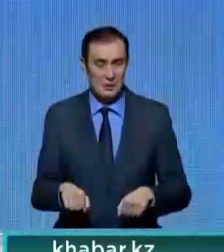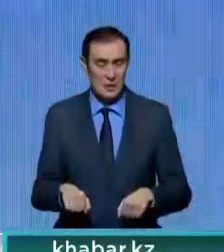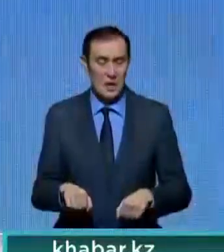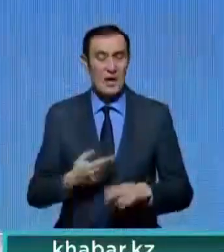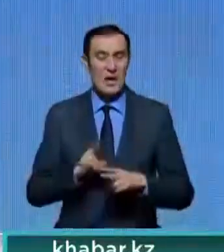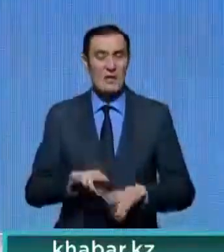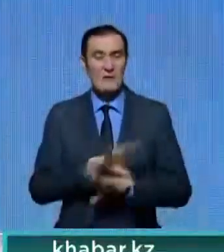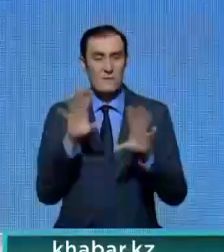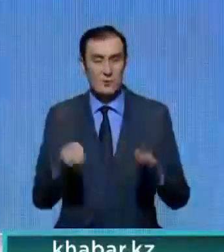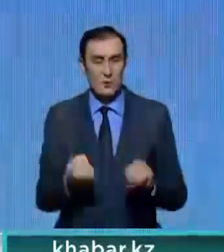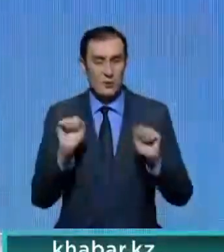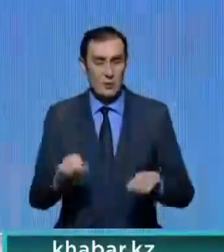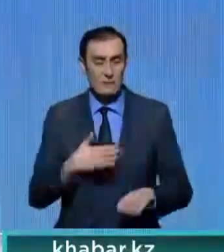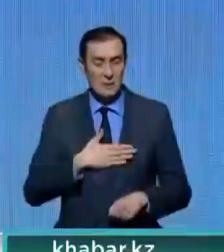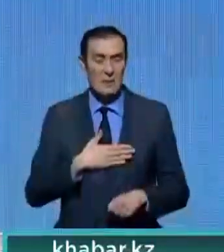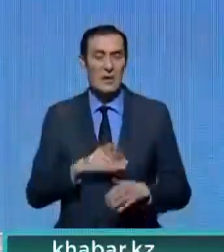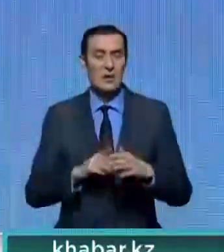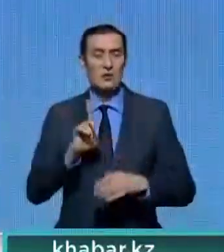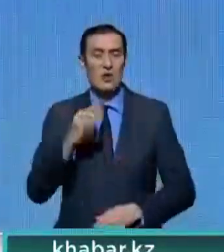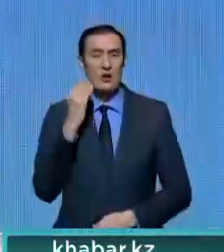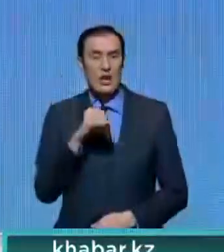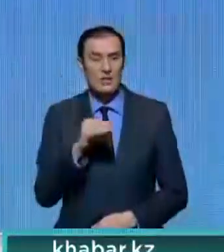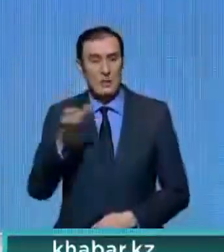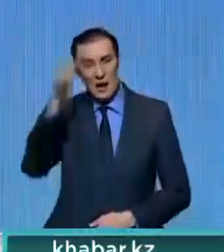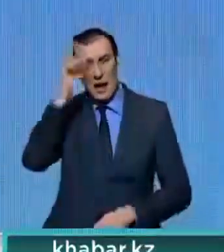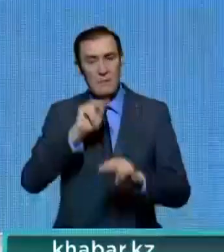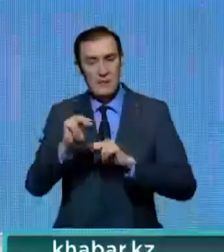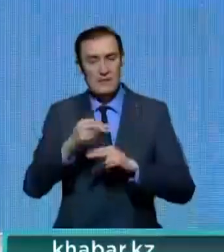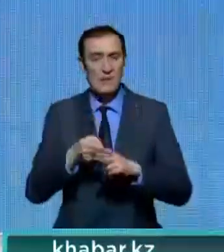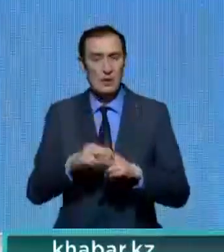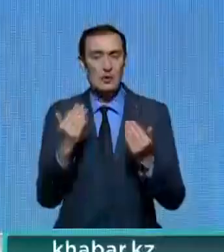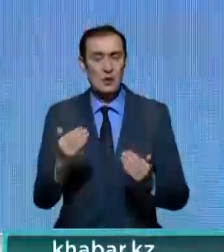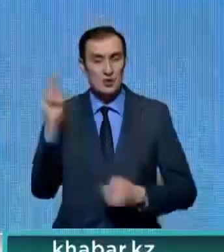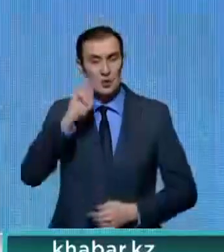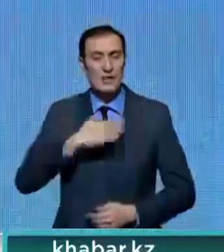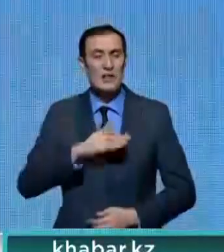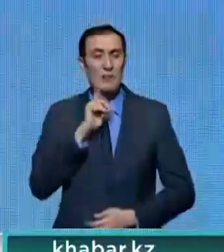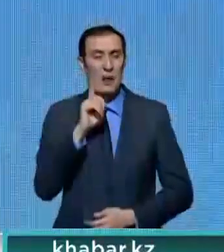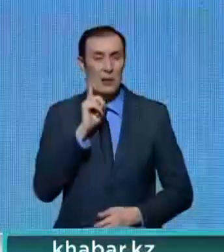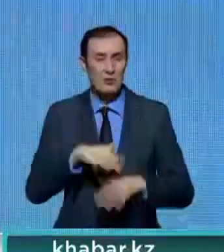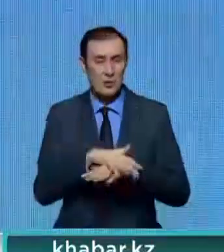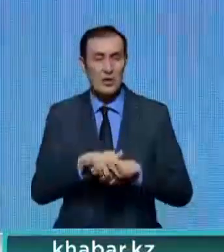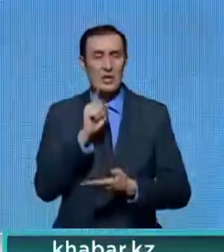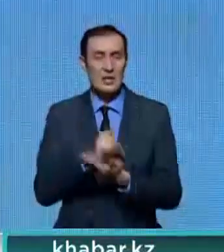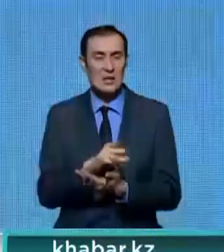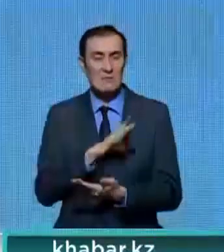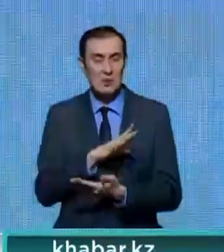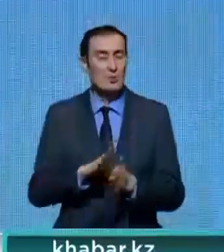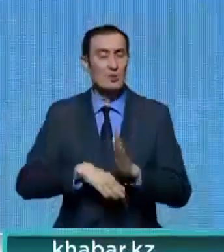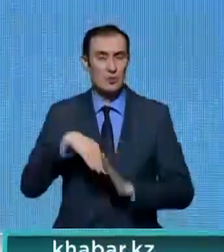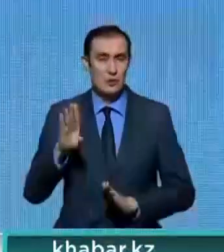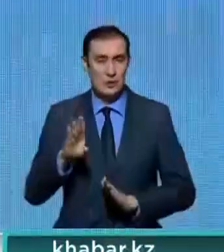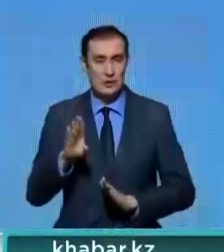Все это вместе подвигает нас к тому, что качество образования, которое получает наша молодежь, должна кардинально